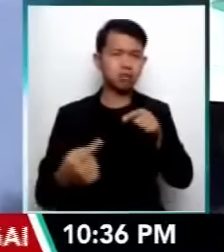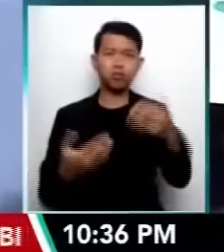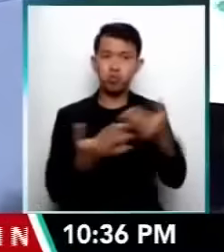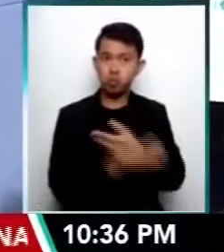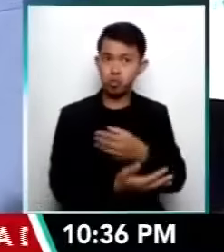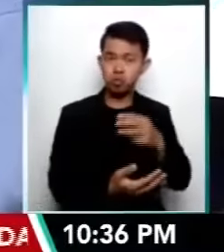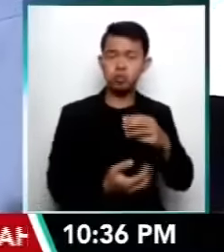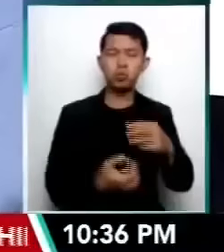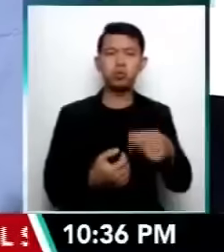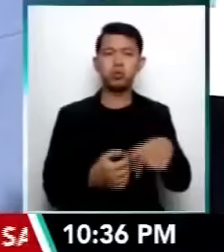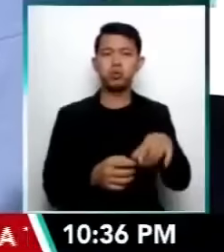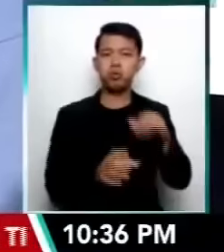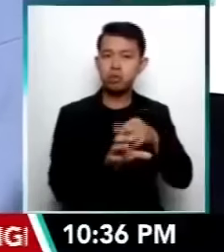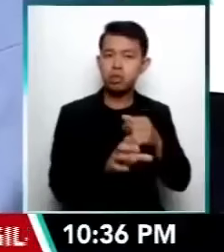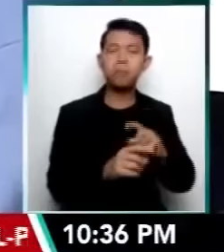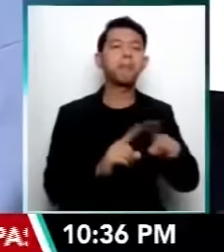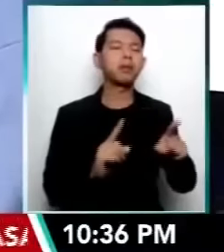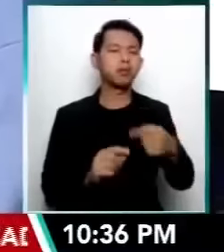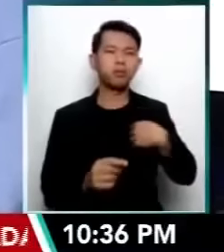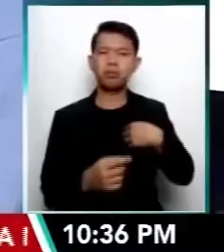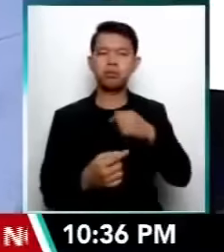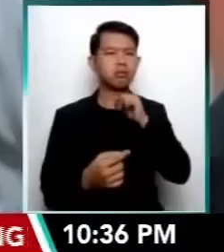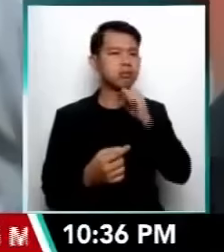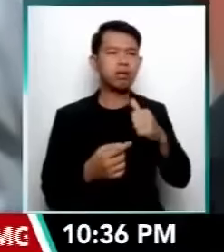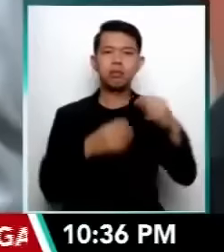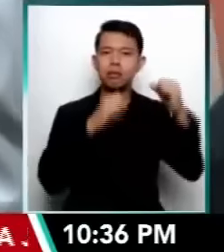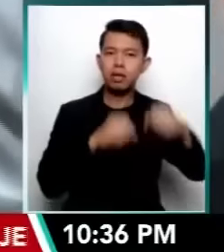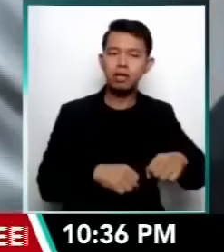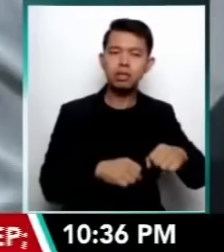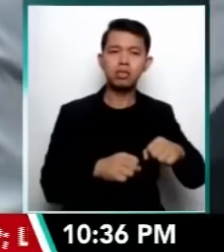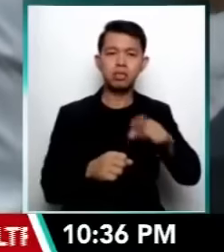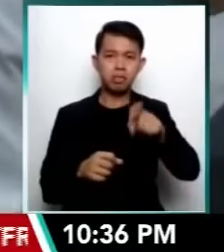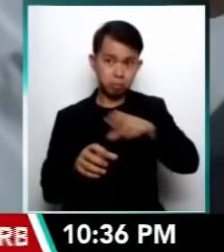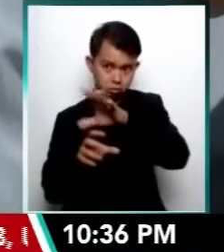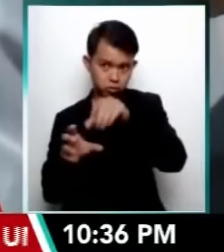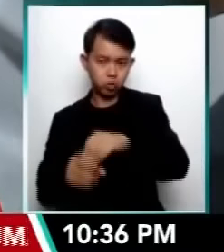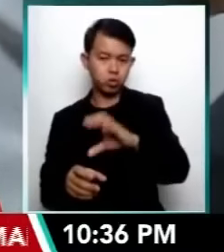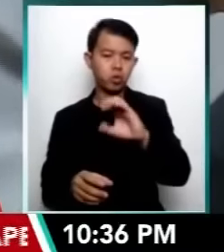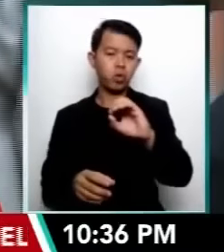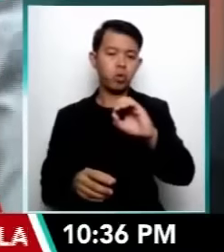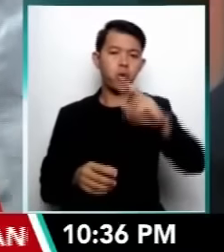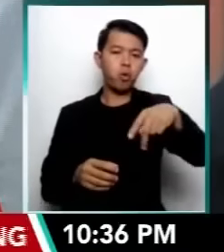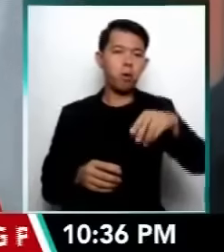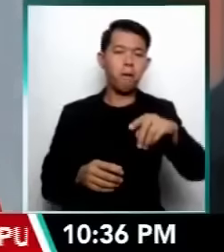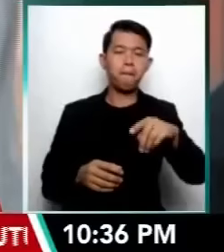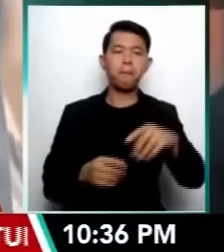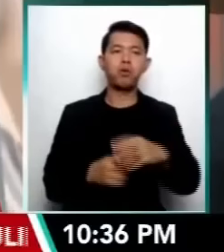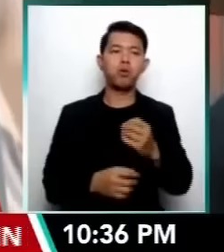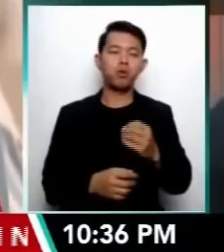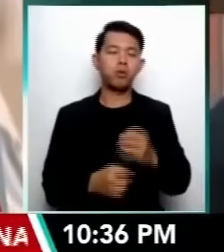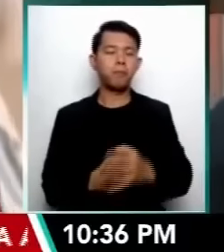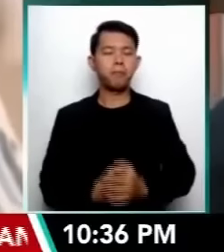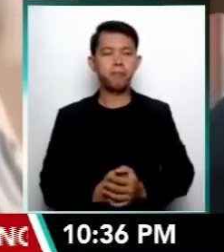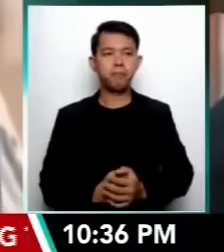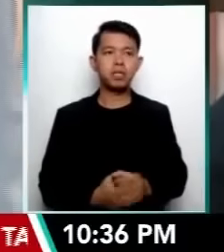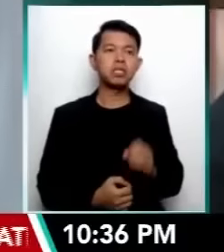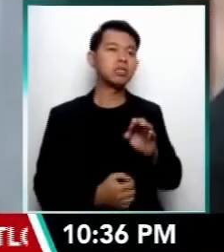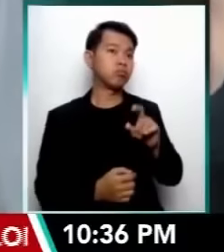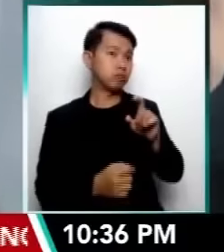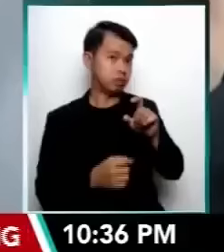sakop sa corporation at saka kooperatiba. If you go through a fleet modernization program, hindi naman